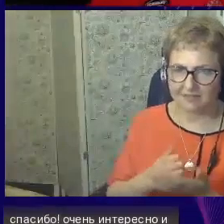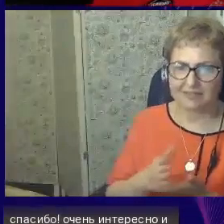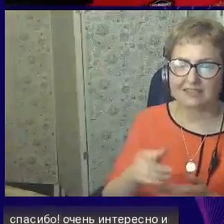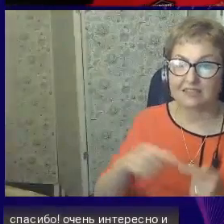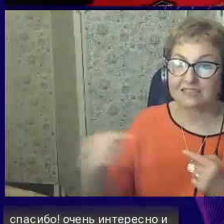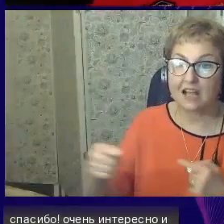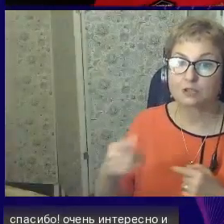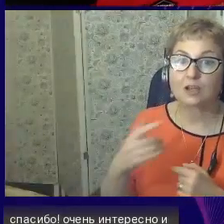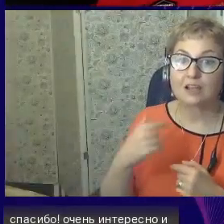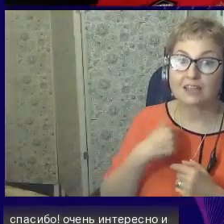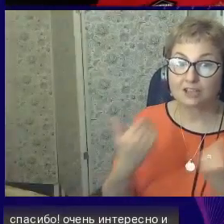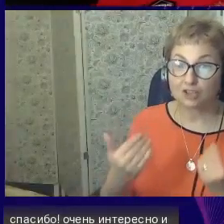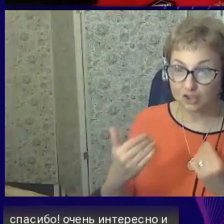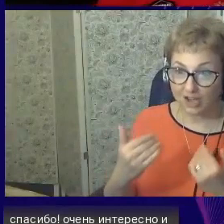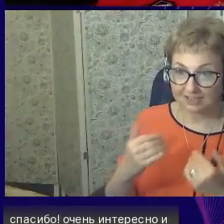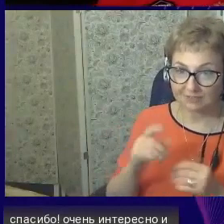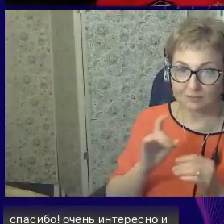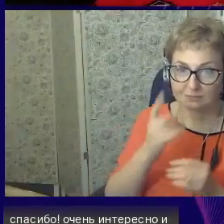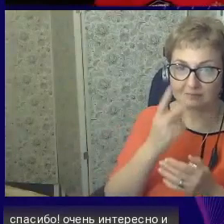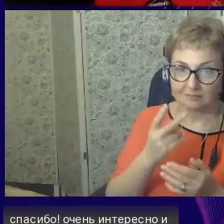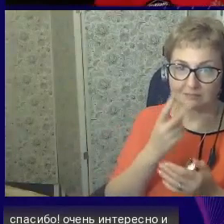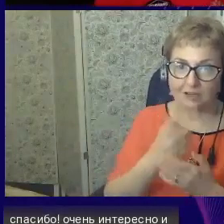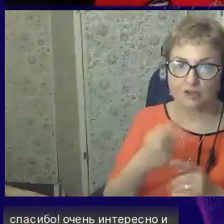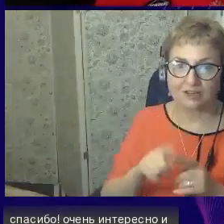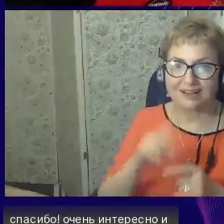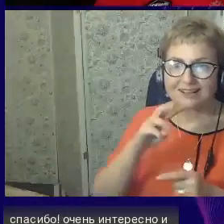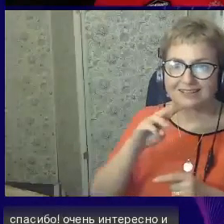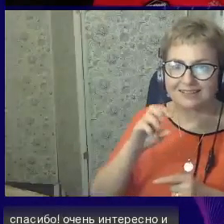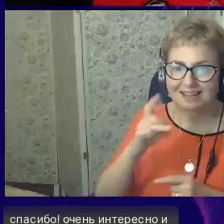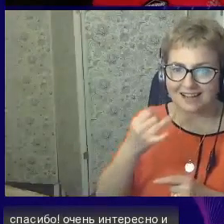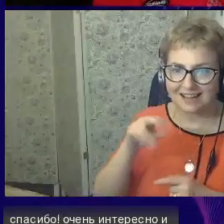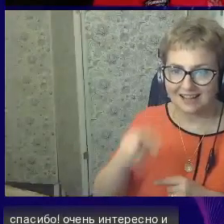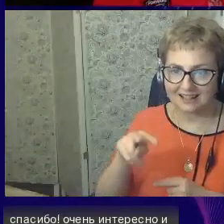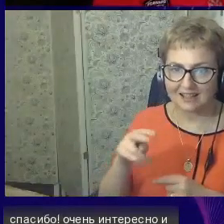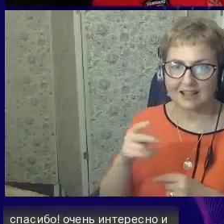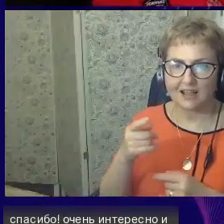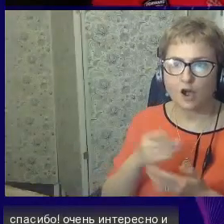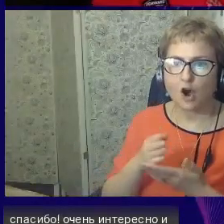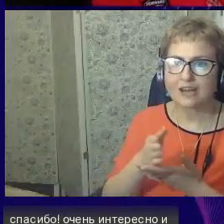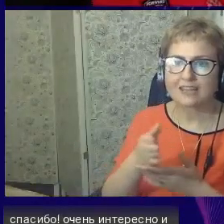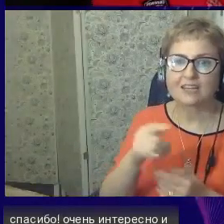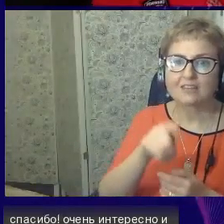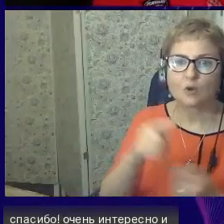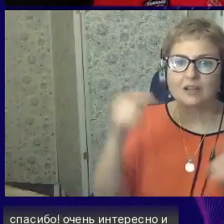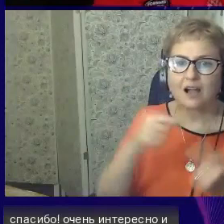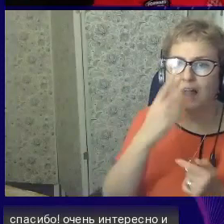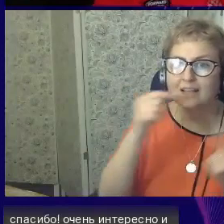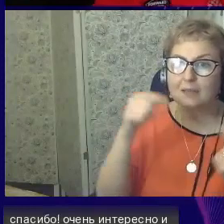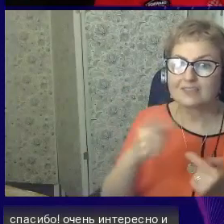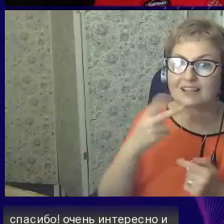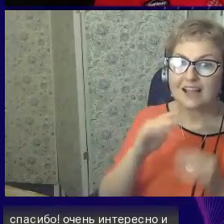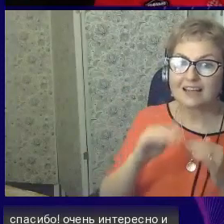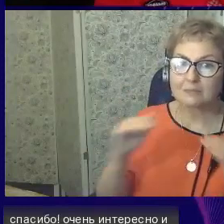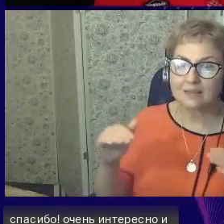Ну и, конечно, я, наверное, сейчас затрону вот этот вид спорта, трейл-ориентирование. Он адаптирован для